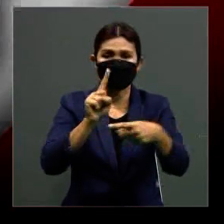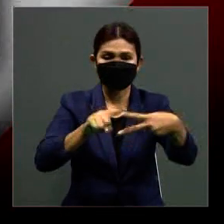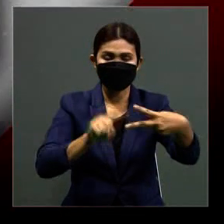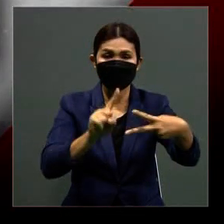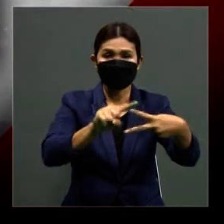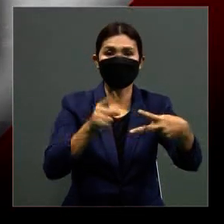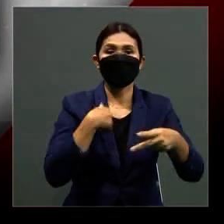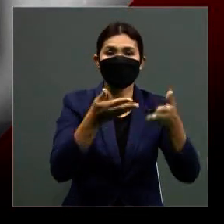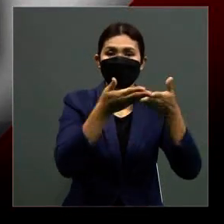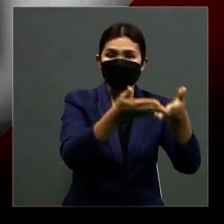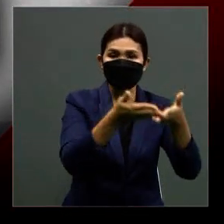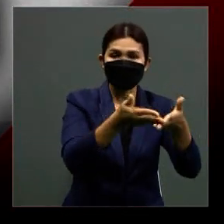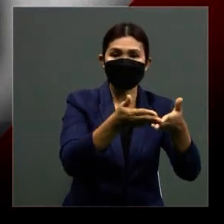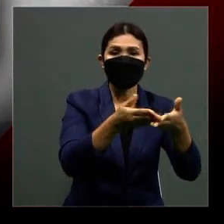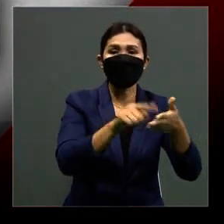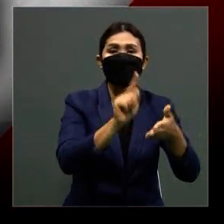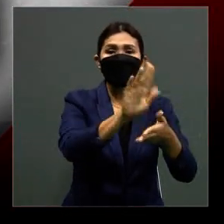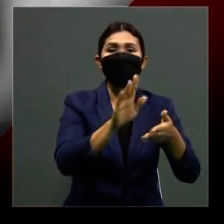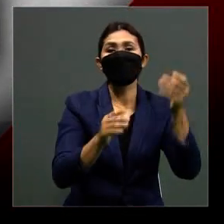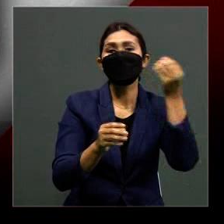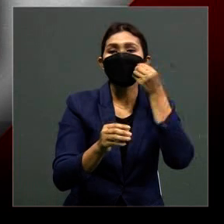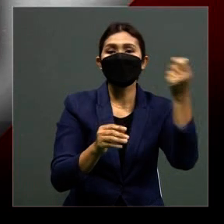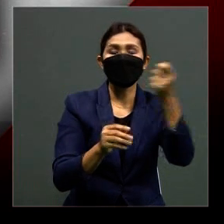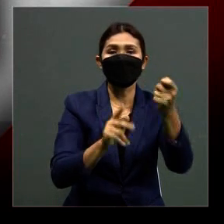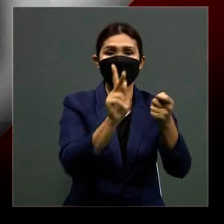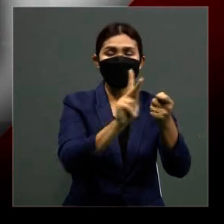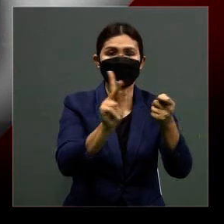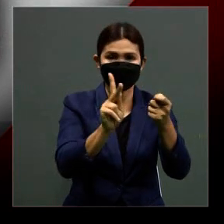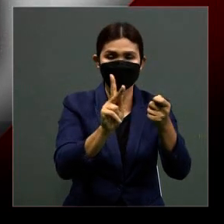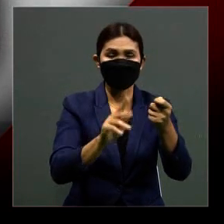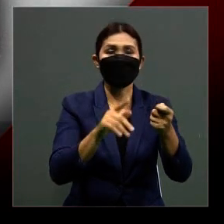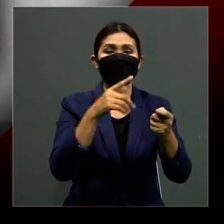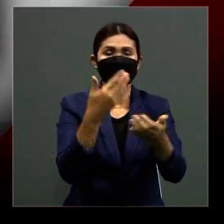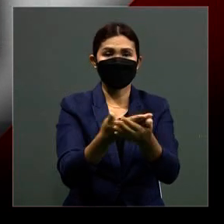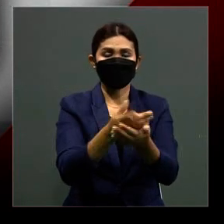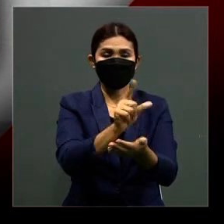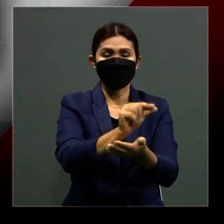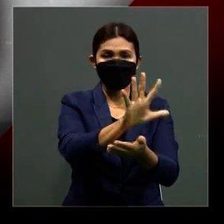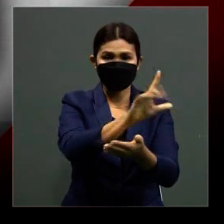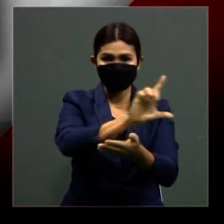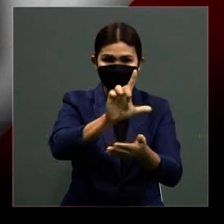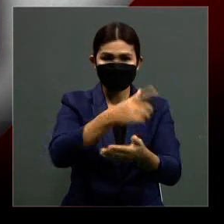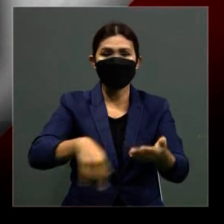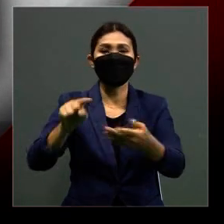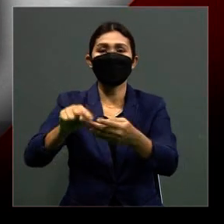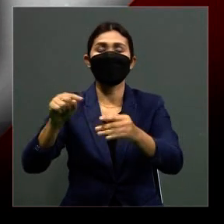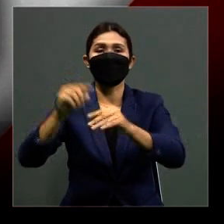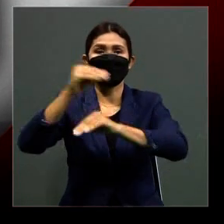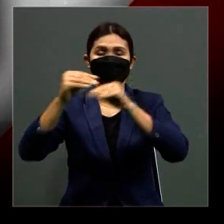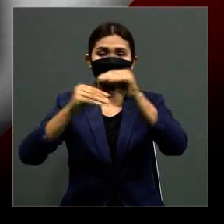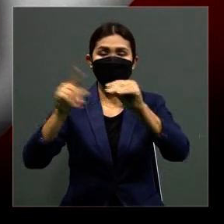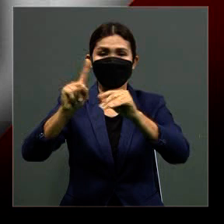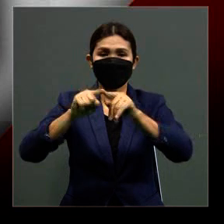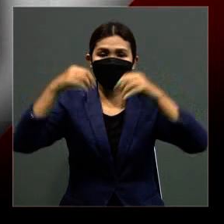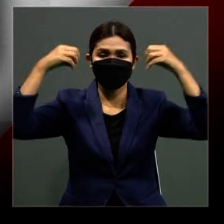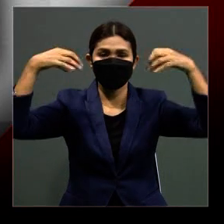เรือควนตุงกูบ้านควนตุงกูอำเภอกันตัง 25ล้านบาทครับแล้วก็เป็นโครงการติดตั้งไฟฟ้าแสง